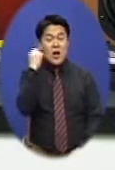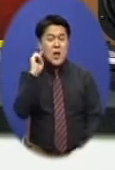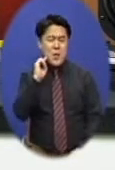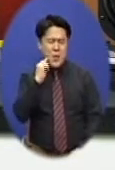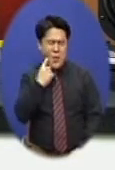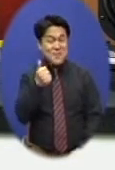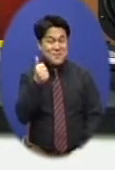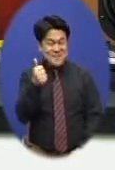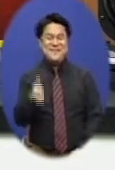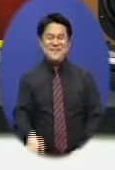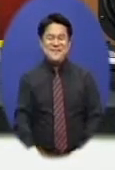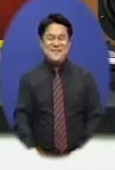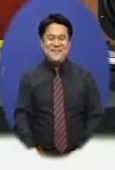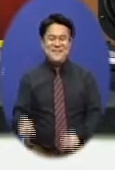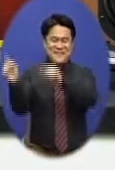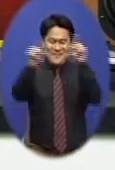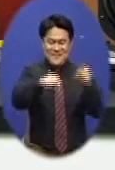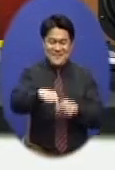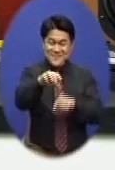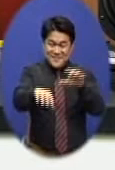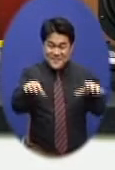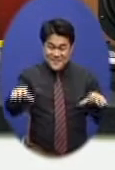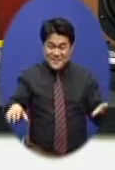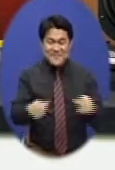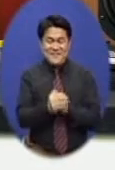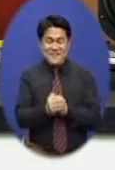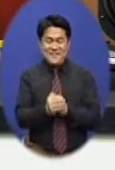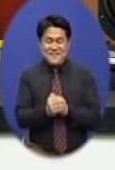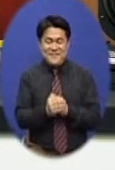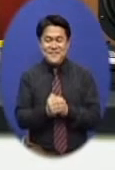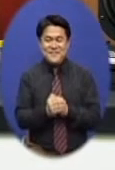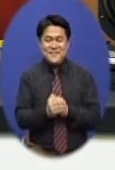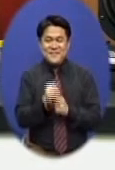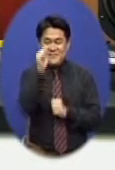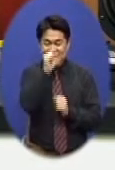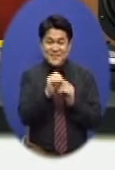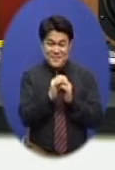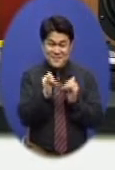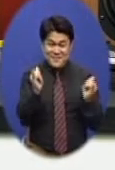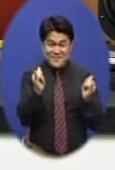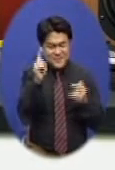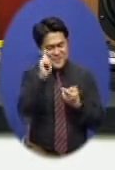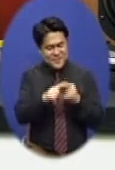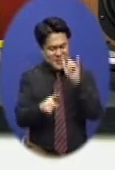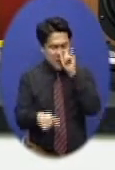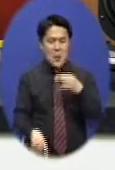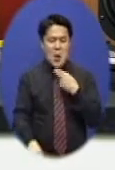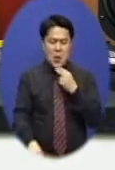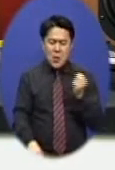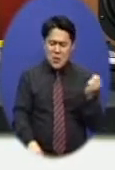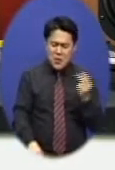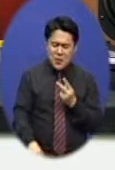어머니. 그러니까요. 전국에서 네. 계신 우리 또 팬 여러분이 얼마나 관심을 두었는지 네? 그리고